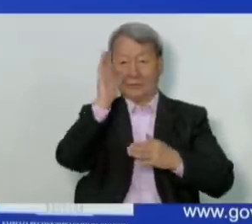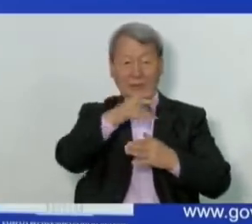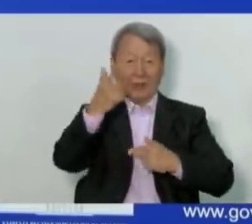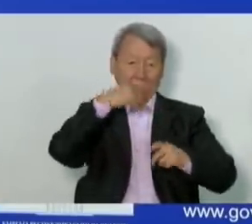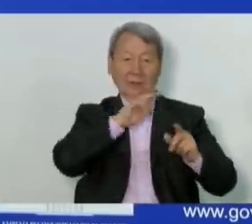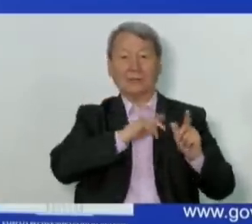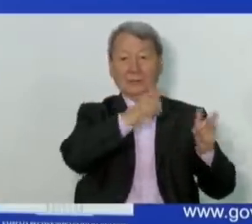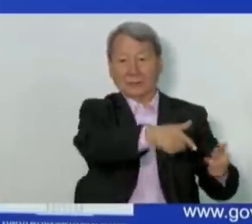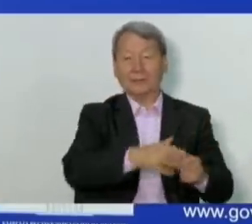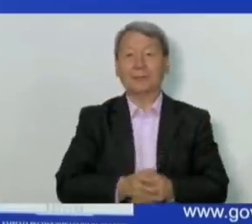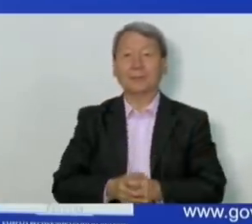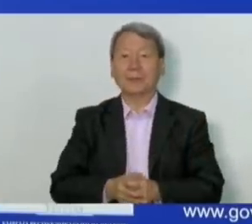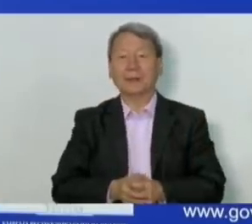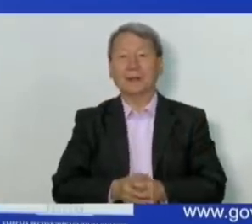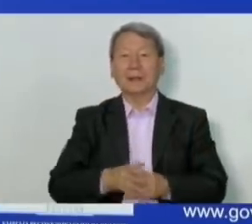шығышты.